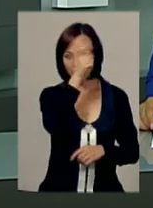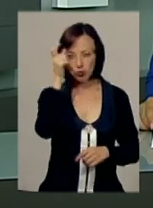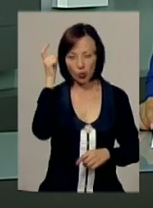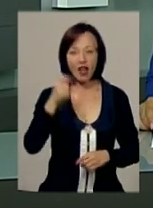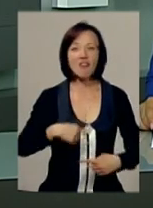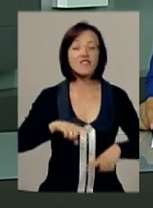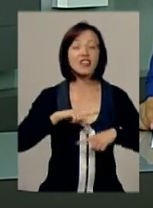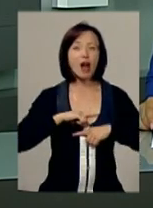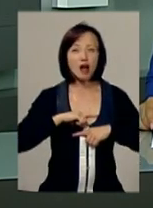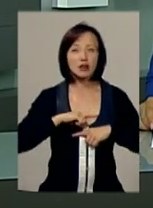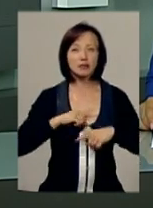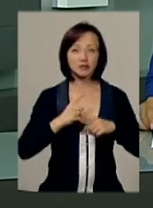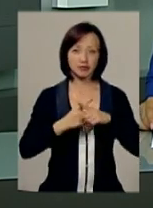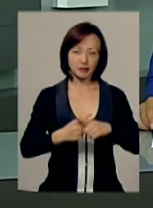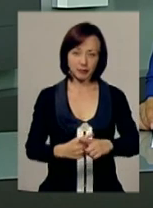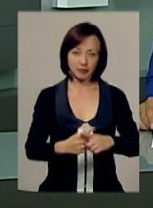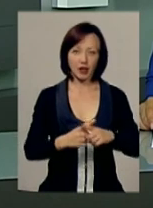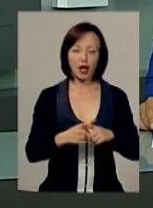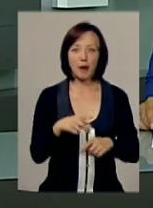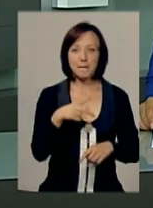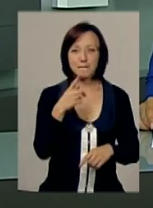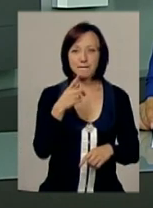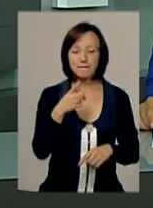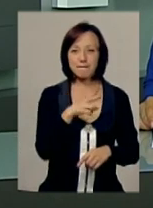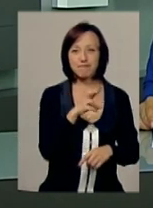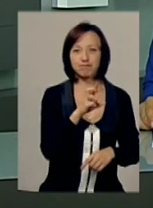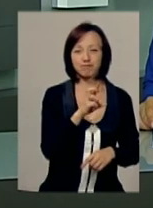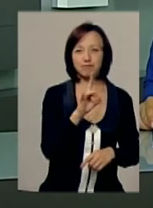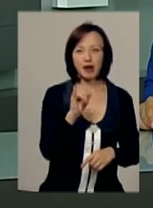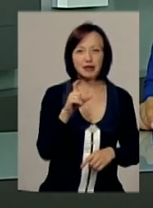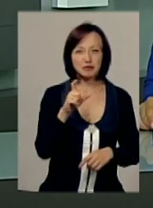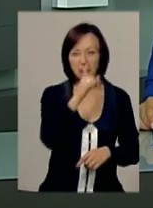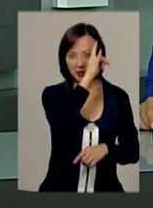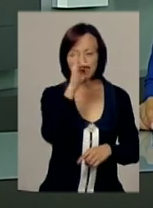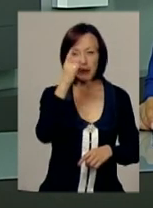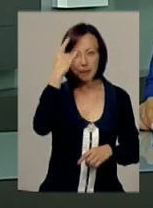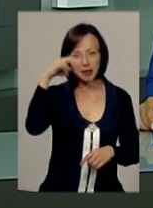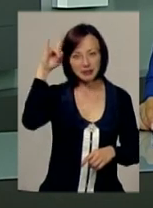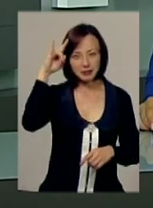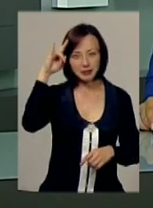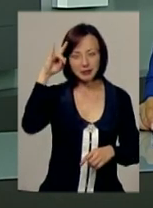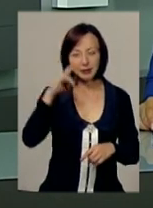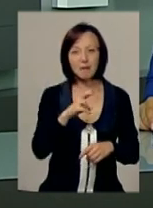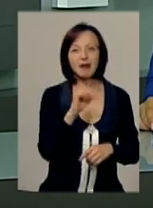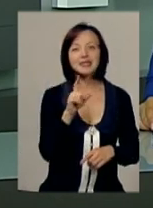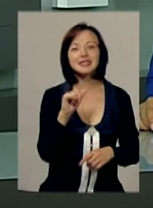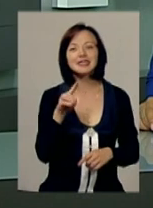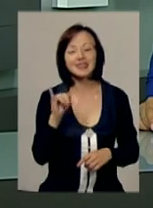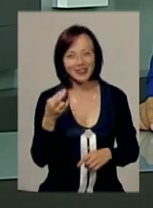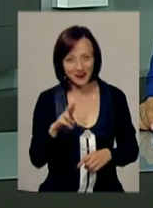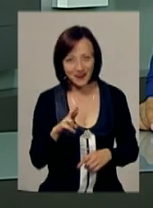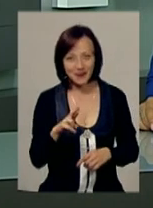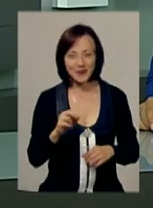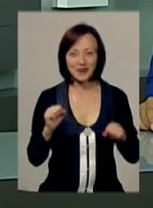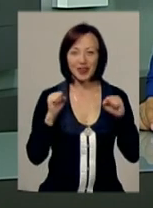фіналі Антон поступився бразильському дзюдоїсту. Всього ж національну збірну України на змаганнях представляли 24 спортсмени.